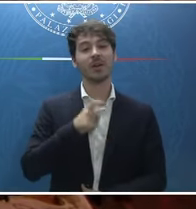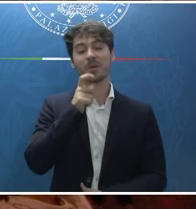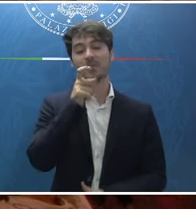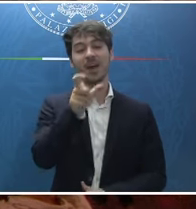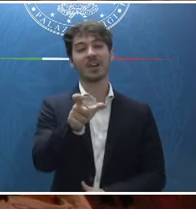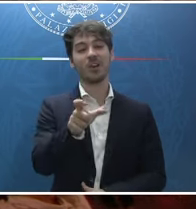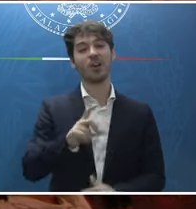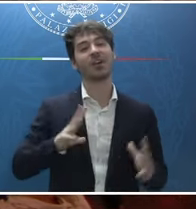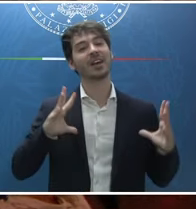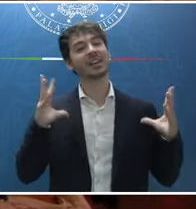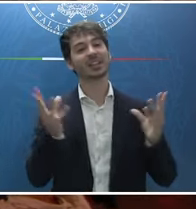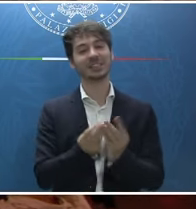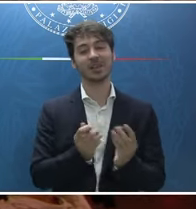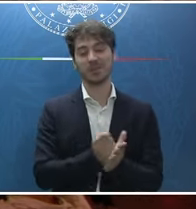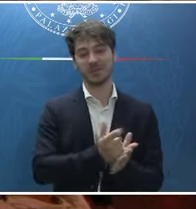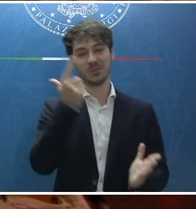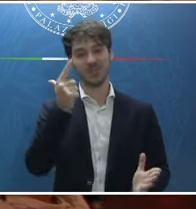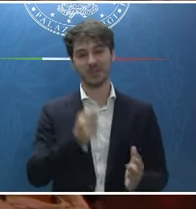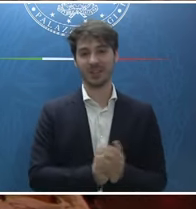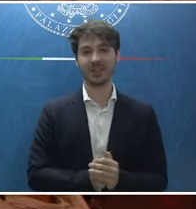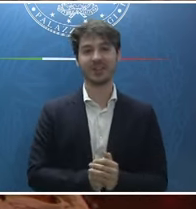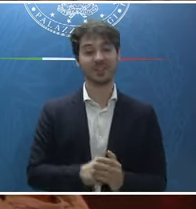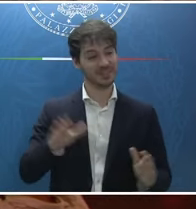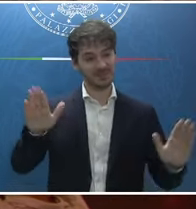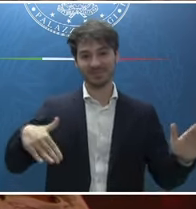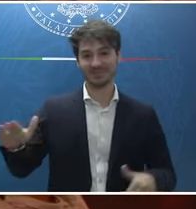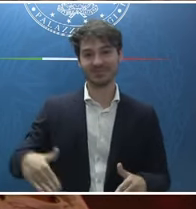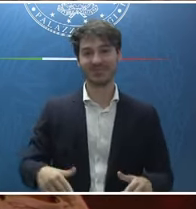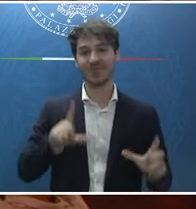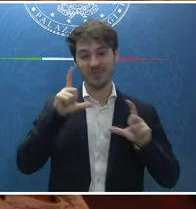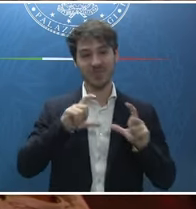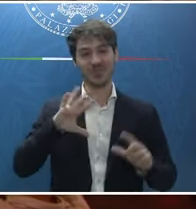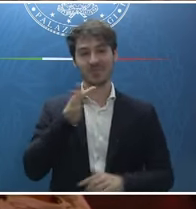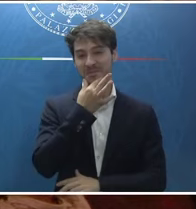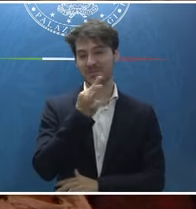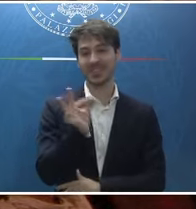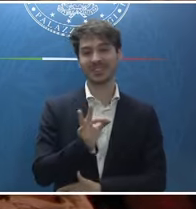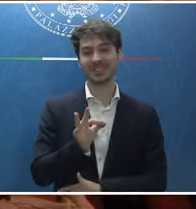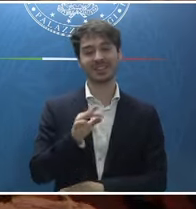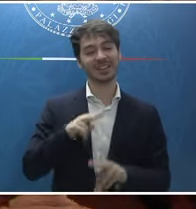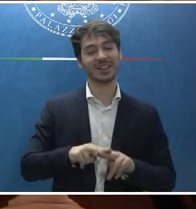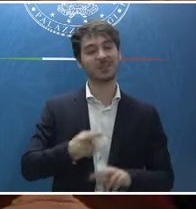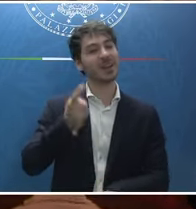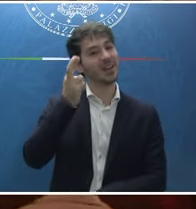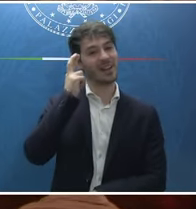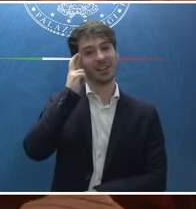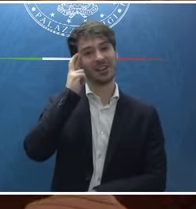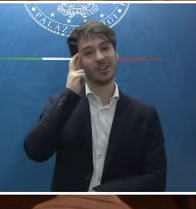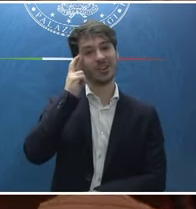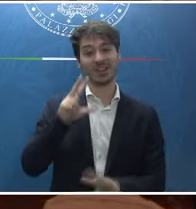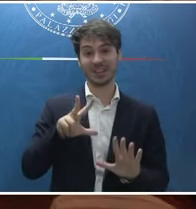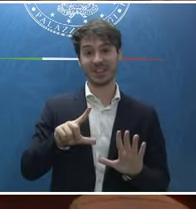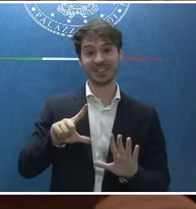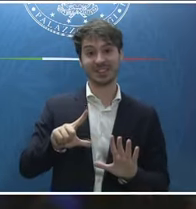è insieme, venite, venite a fare questa bellissima fotografia che rimarrà un ricordo di questa